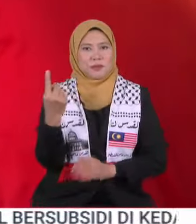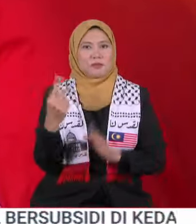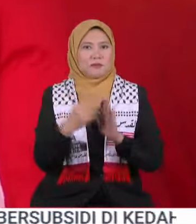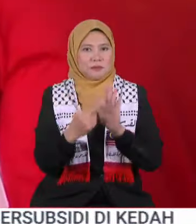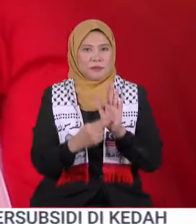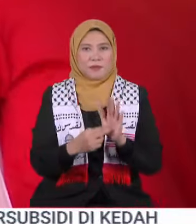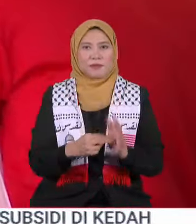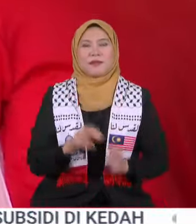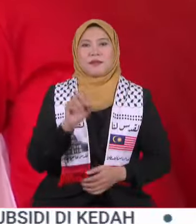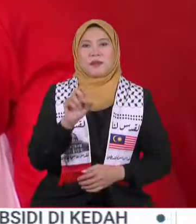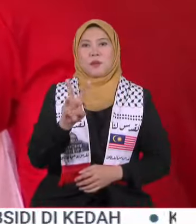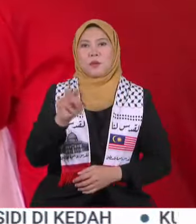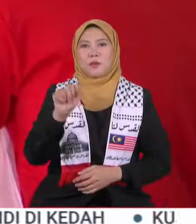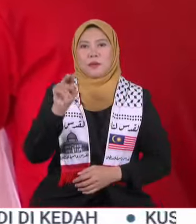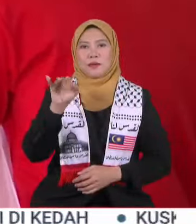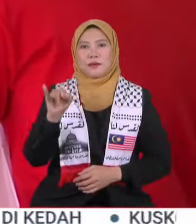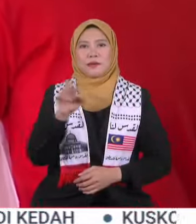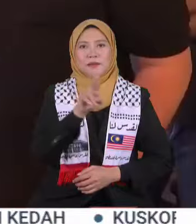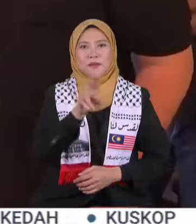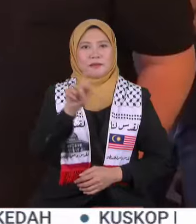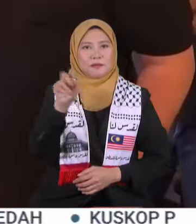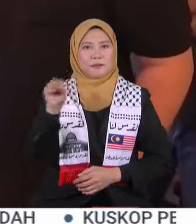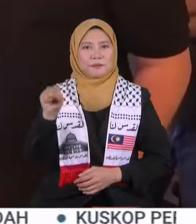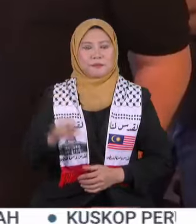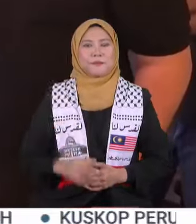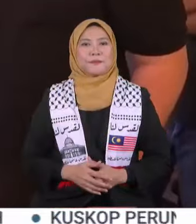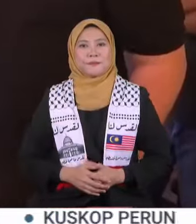Samsu, RTM.